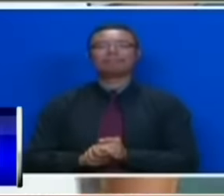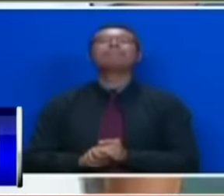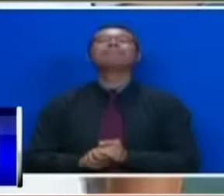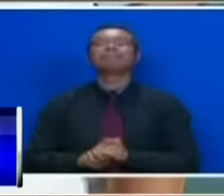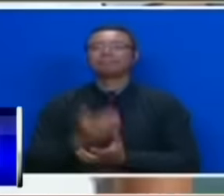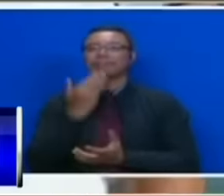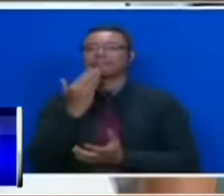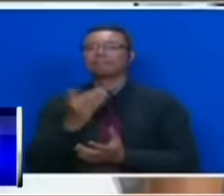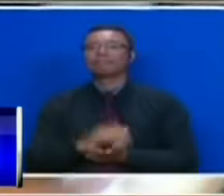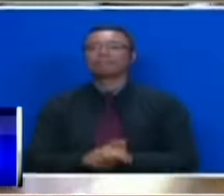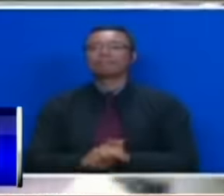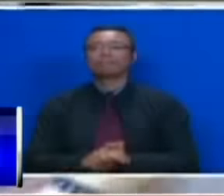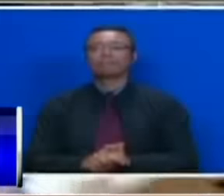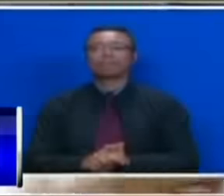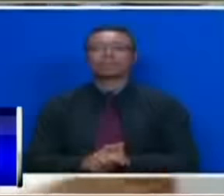Waktu habis.